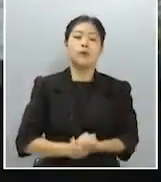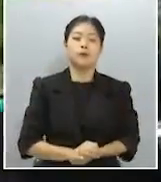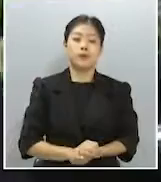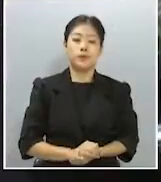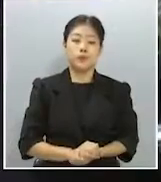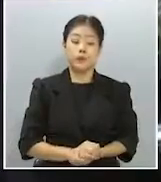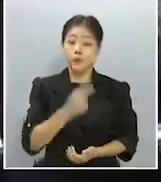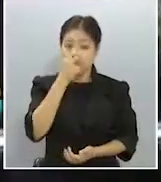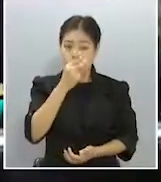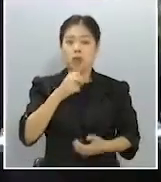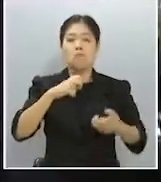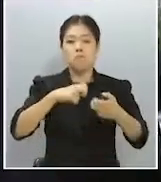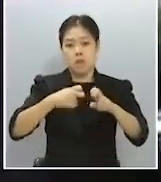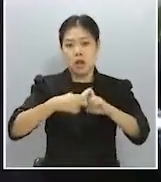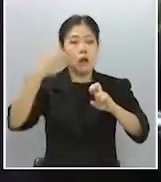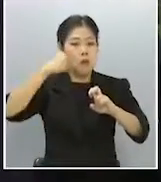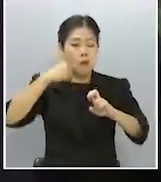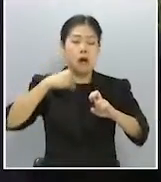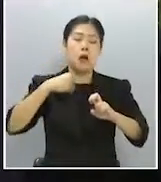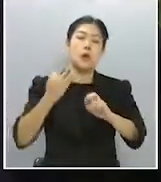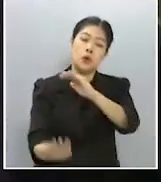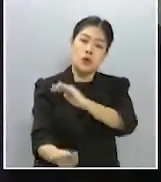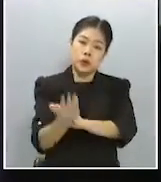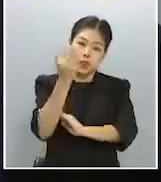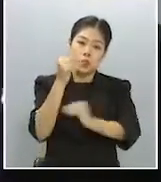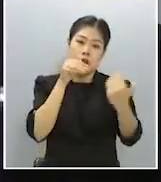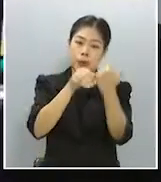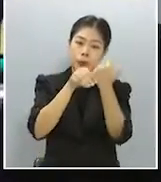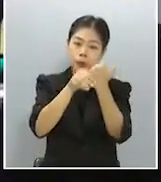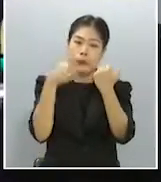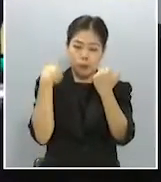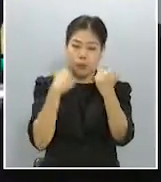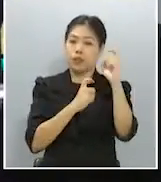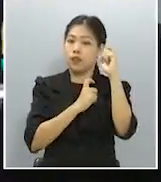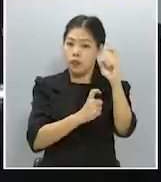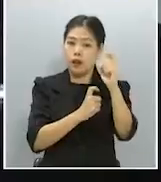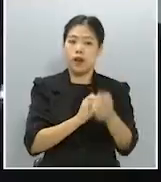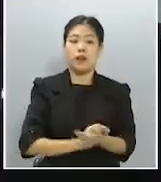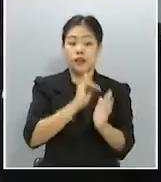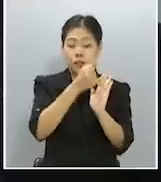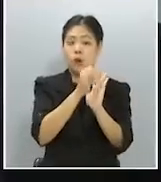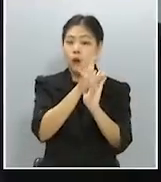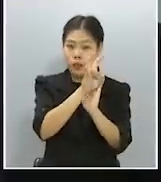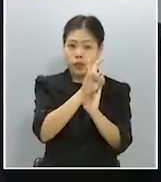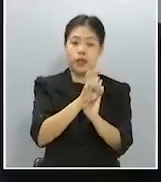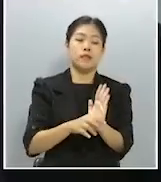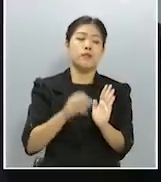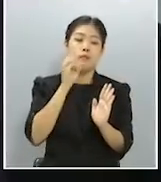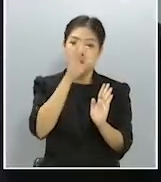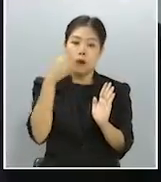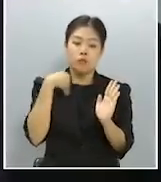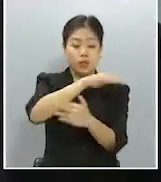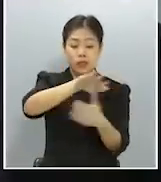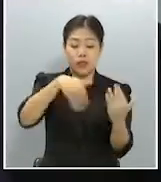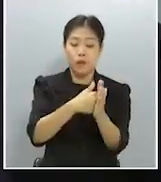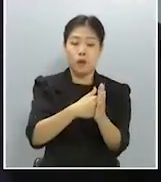งพื้นที่เสี่ยงหมอกหนาๆและเป็นอุปสรรคในยามเช้าในการสัญจรใช้รถใช้ถนนอยู่ที่7จังหวัดภาคเหนือแม่ฮ่องสอนเชียงใหม่เชียงรายพะเยา